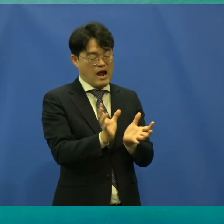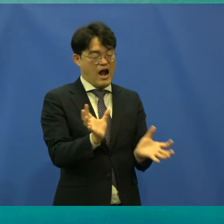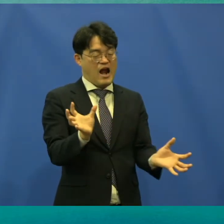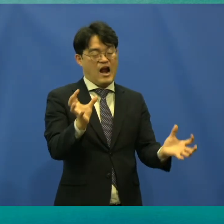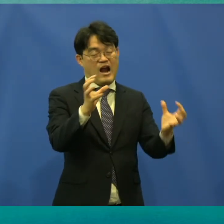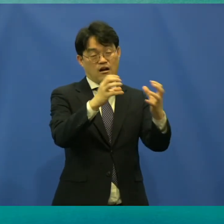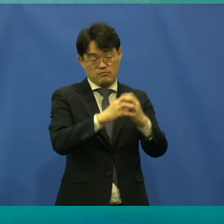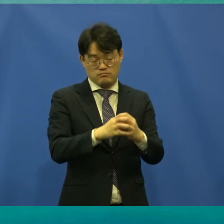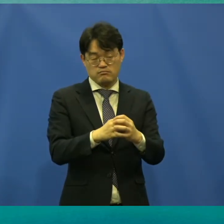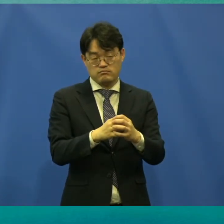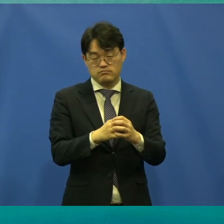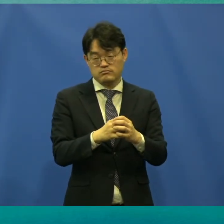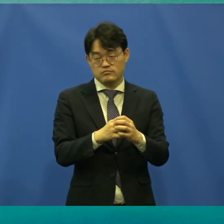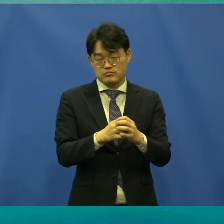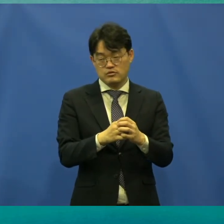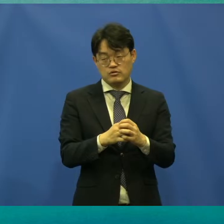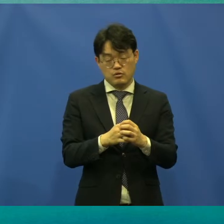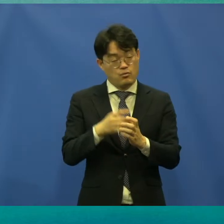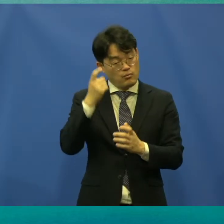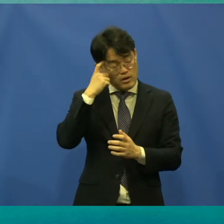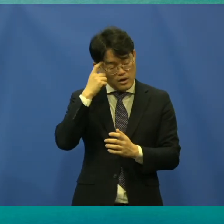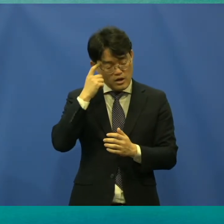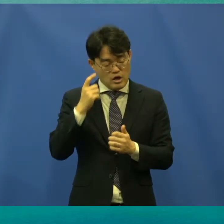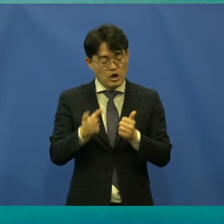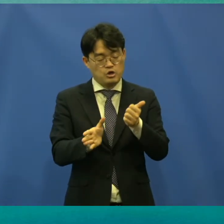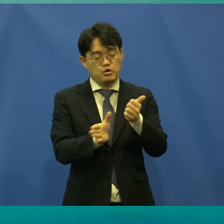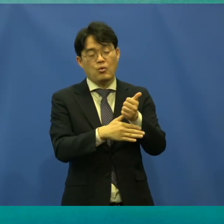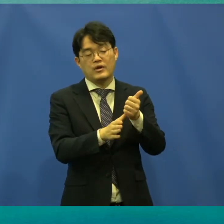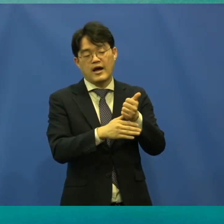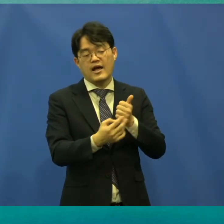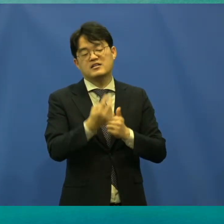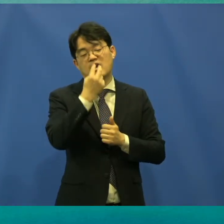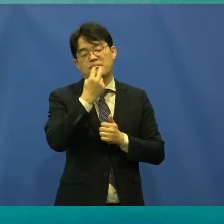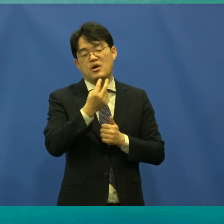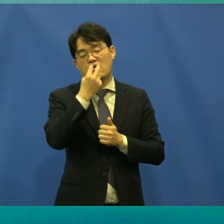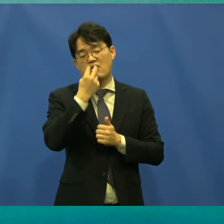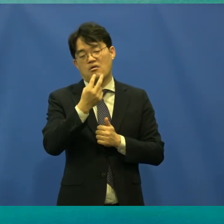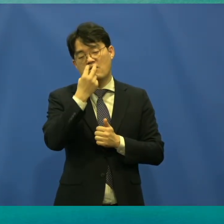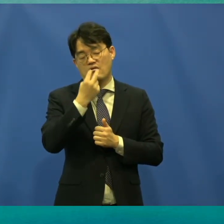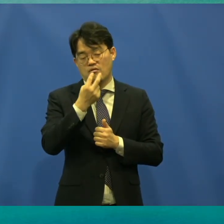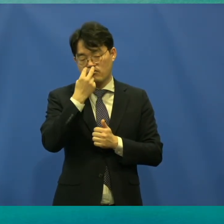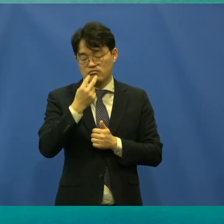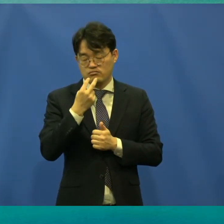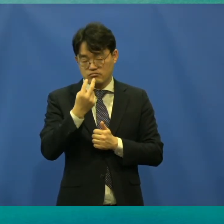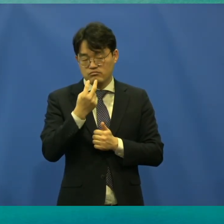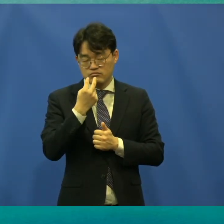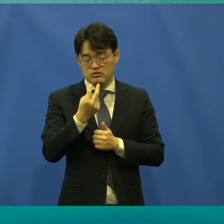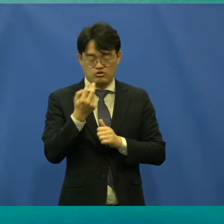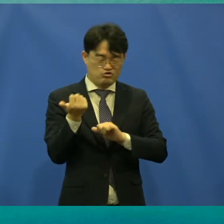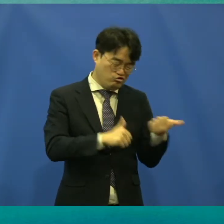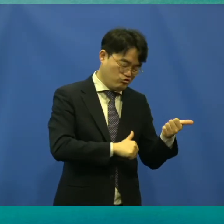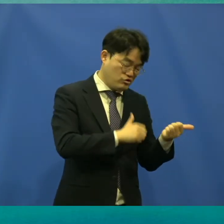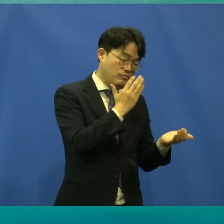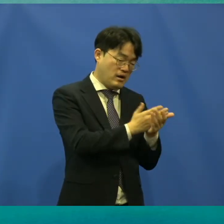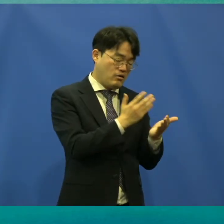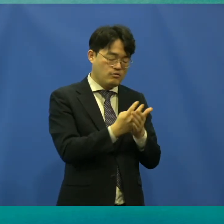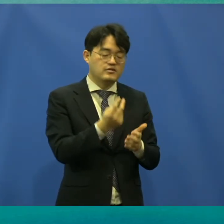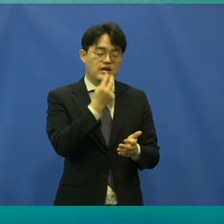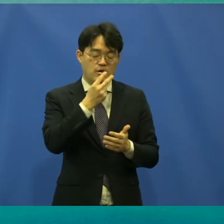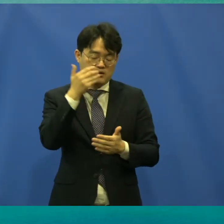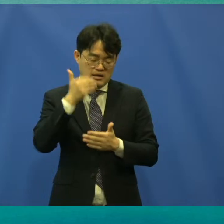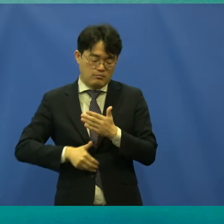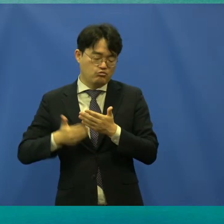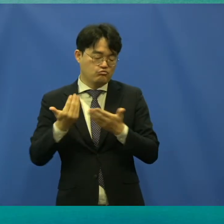여러분, 우리의 오늘 지금 이 자리에 2025년을 맞아 이렇게 새벽기도 나와 있는 이것은